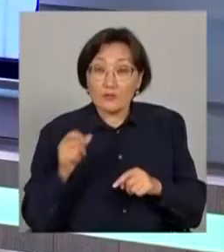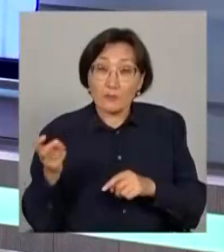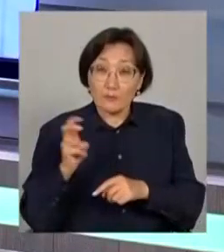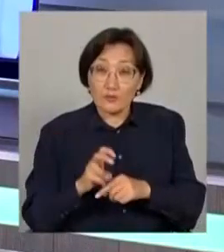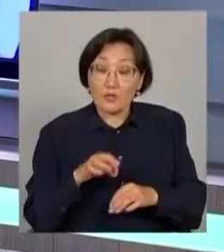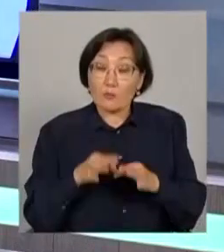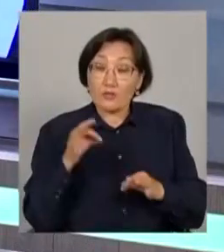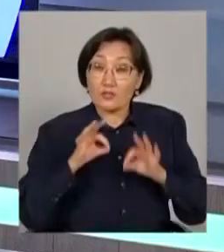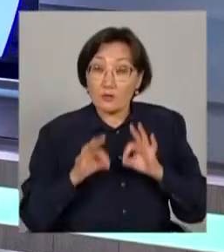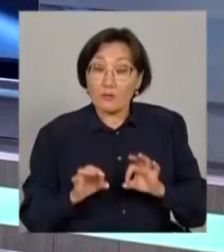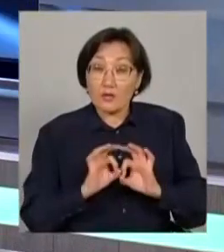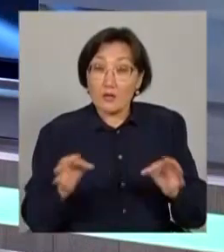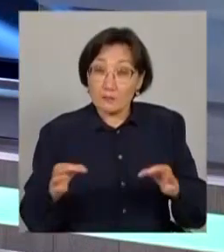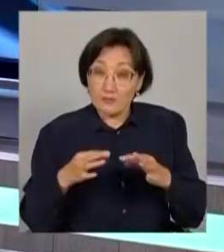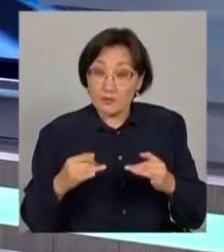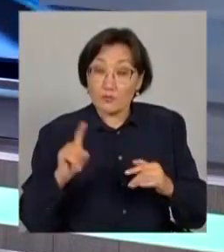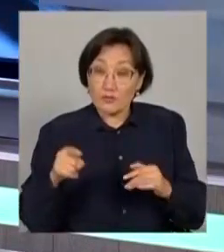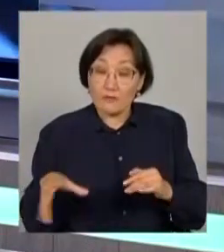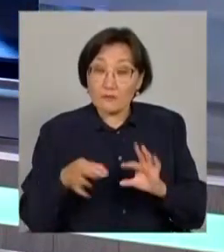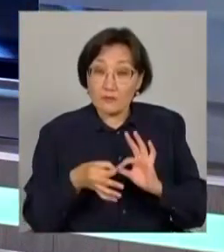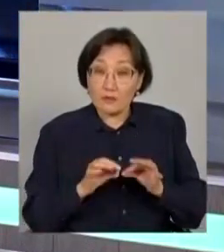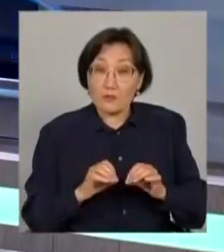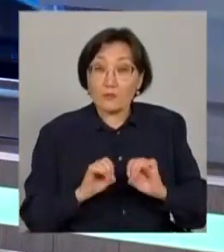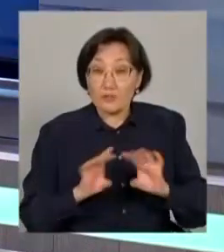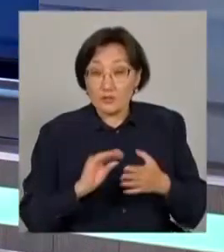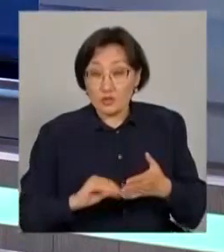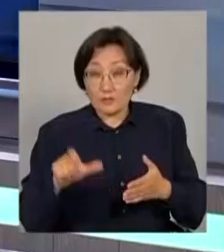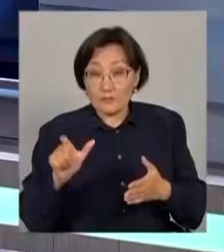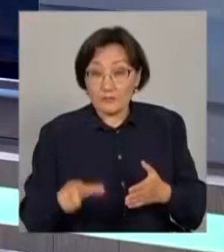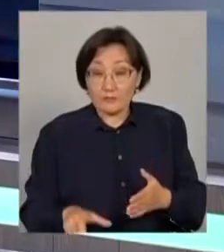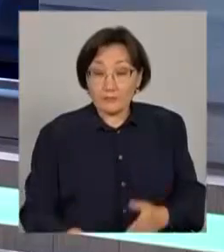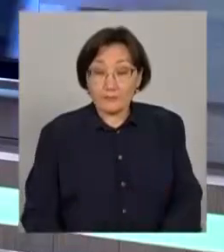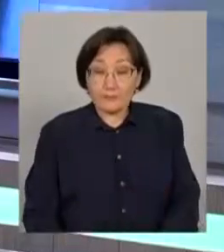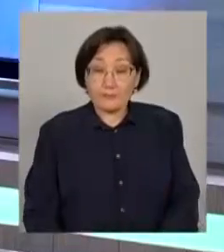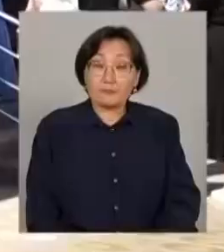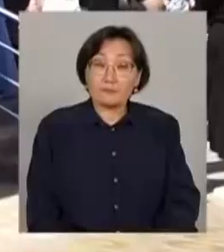областную прокуратуру за объяснениями. Все детали в материале Дианы Хайрамбековой.